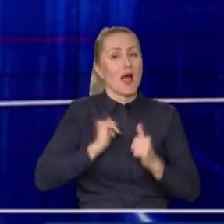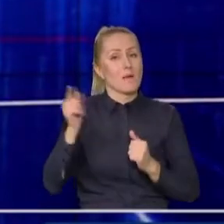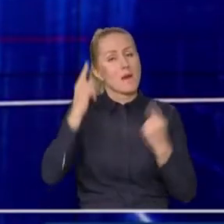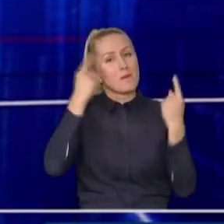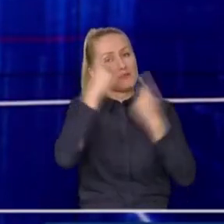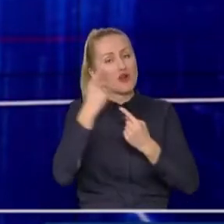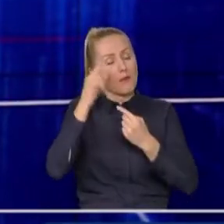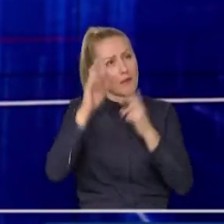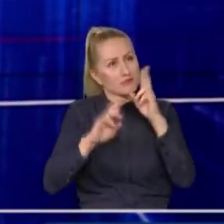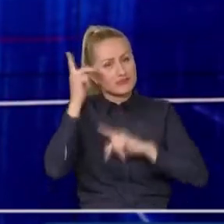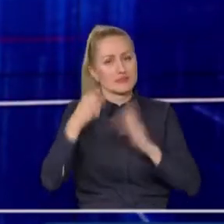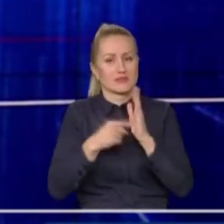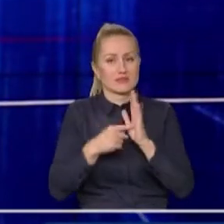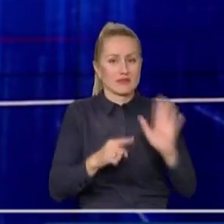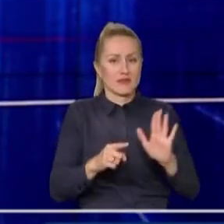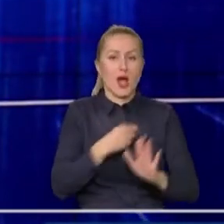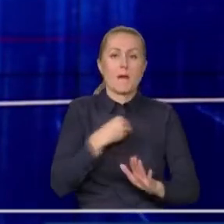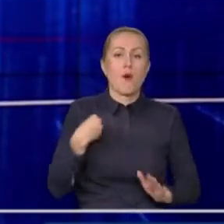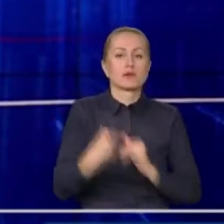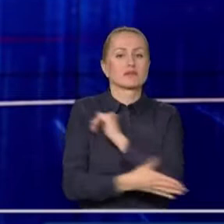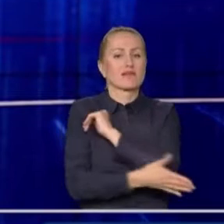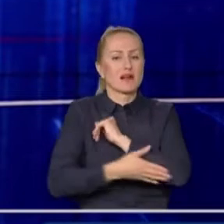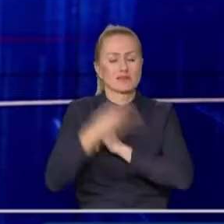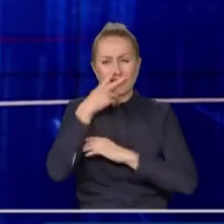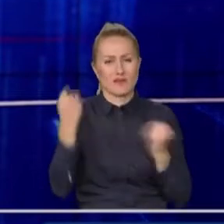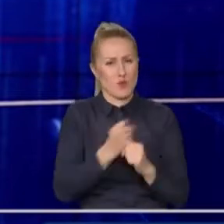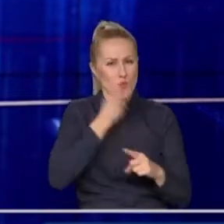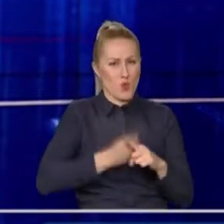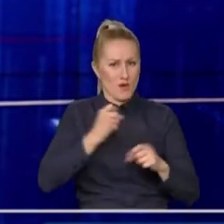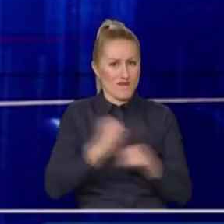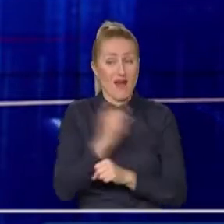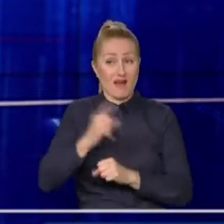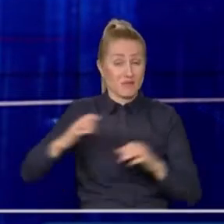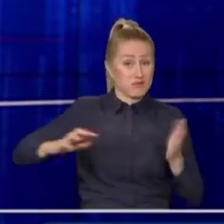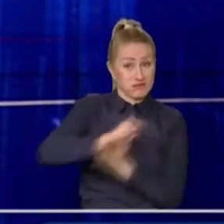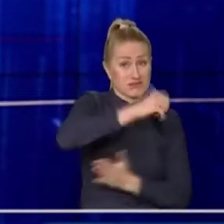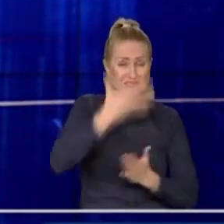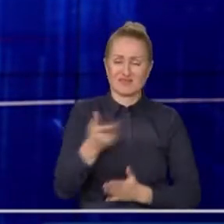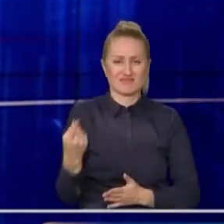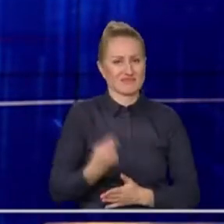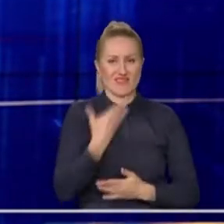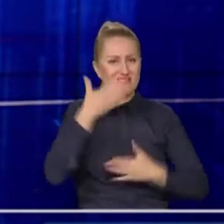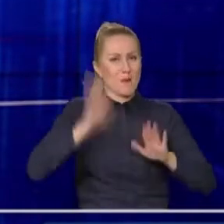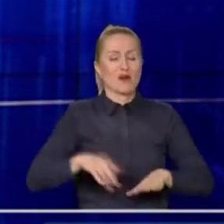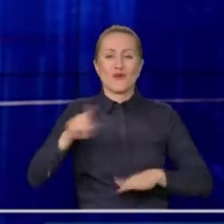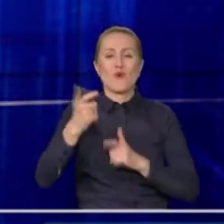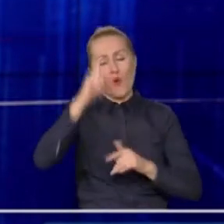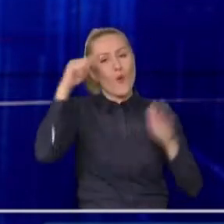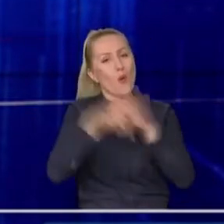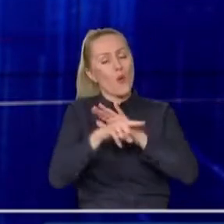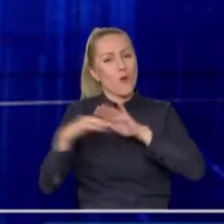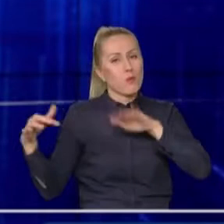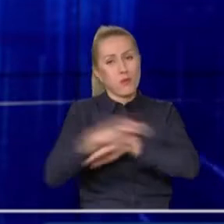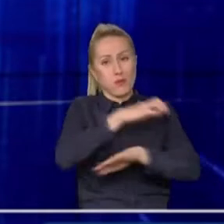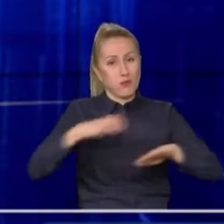refleksji dla niego. Nie, polska granica jest twarda. Nie zrobi tego, co chciał zrobić, że każdą ilość nielegalnych